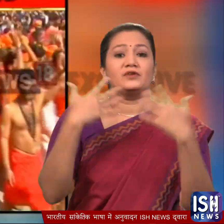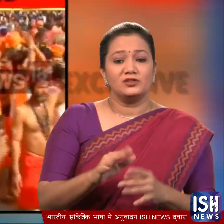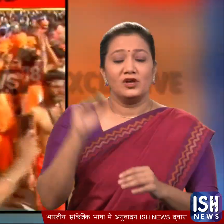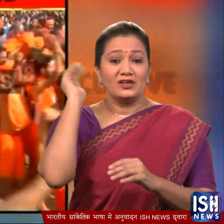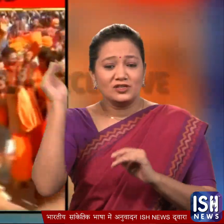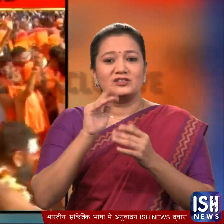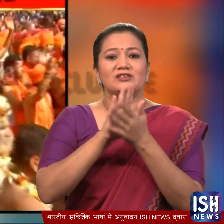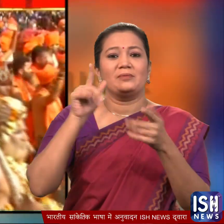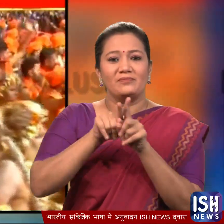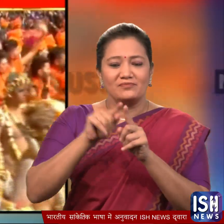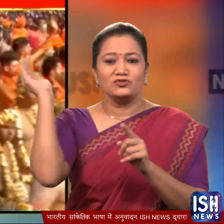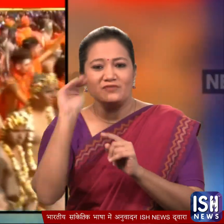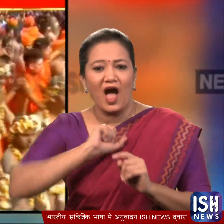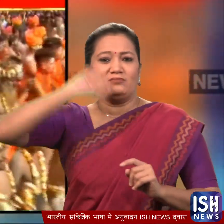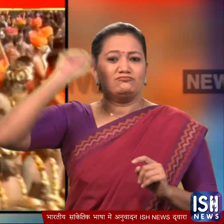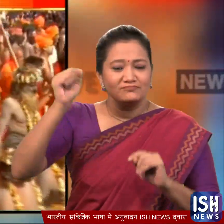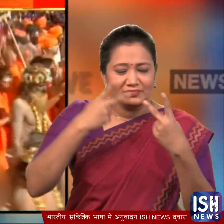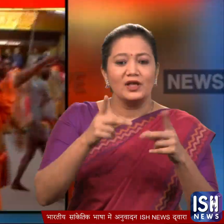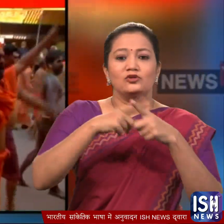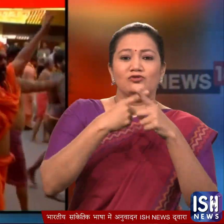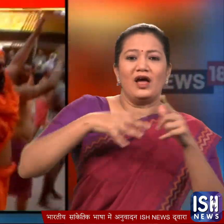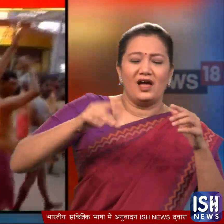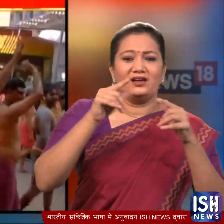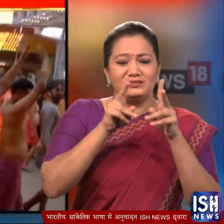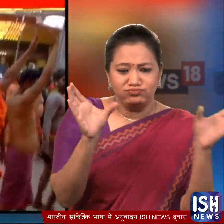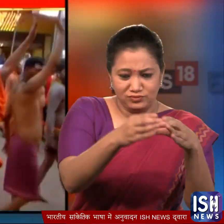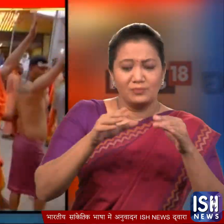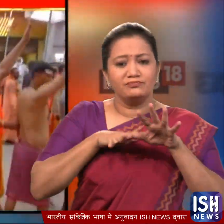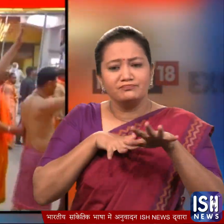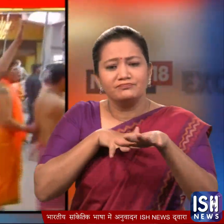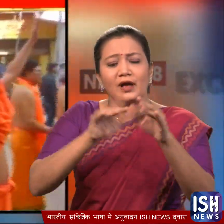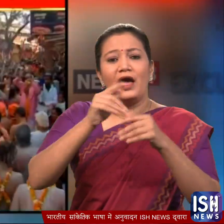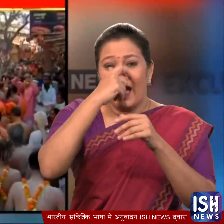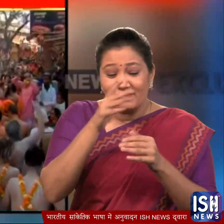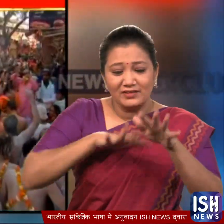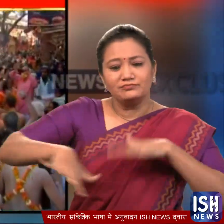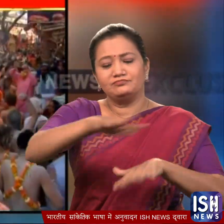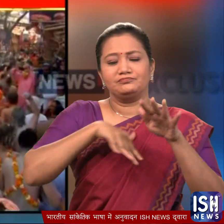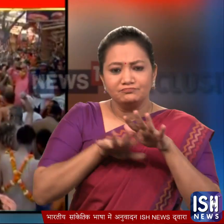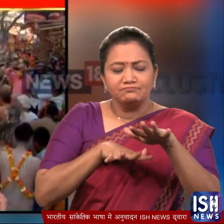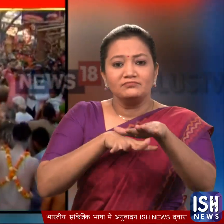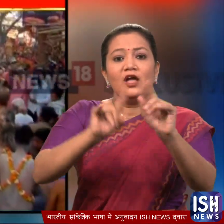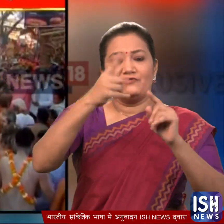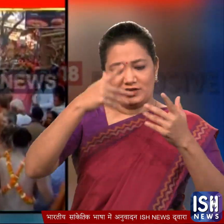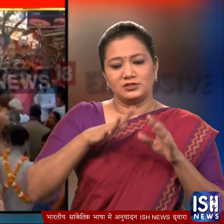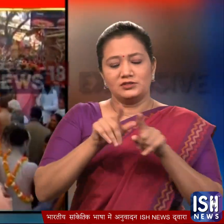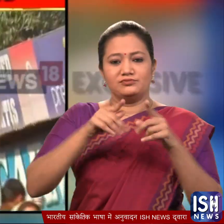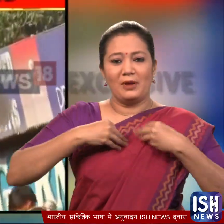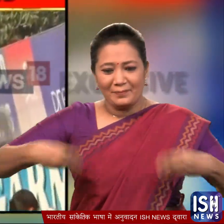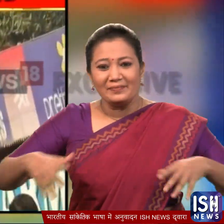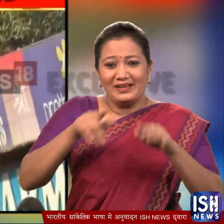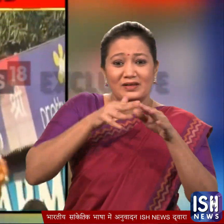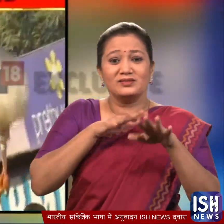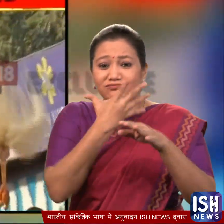महाशिवरात्रि के मौके पर हर हर महादेव के नारे लगाते हुए जूना अखाड़े के साधु हरिद्वार की सड़कों पर आगे बढ़ते रहे। सबसे आगे नागा साधु और उनके